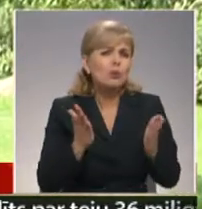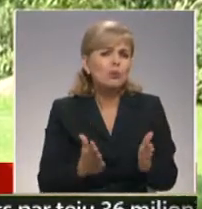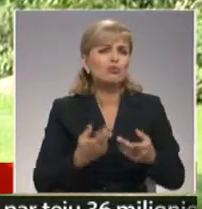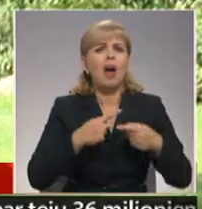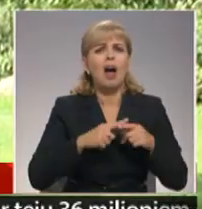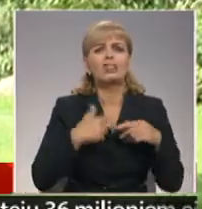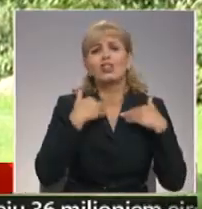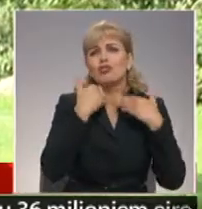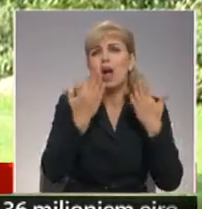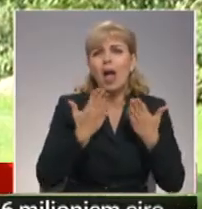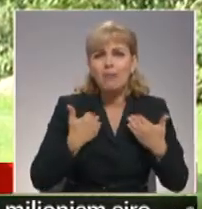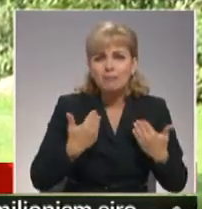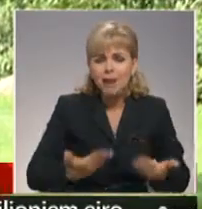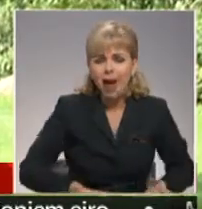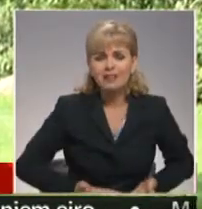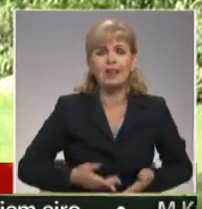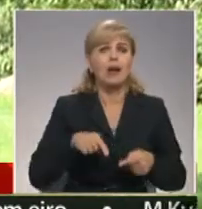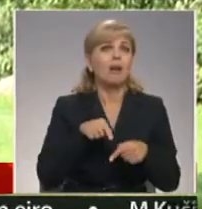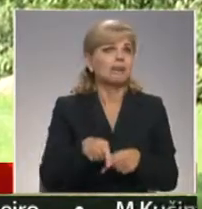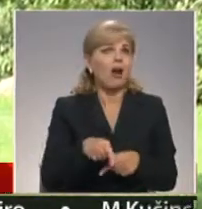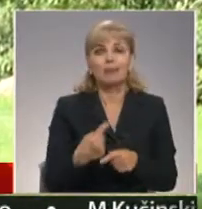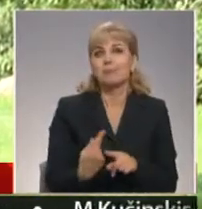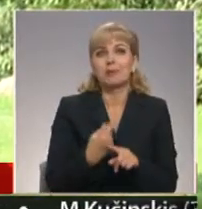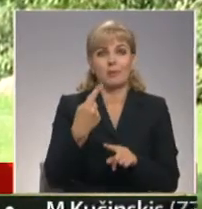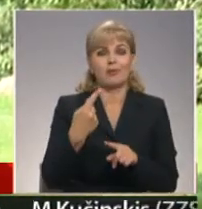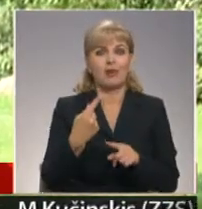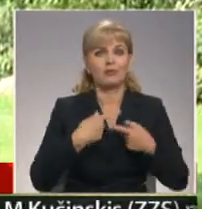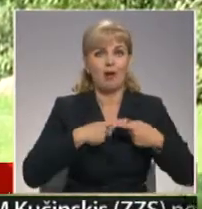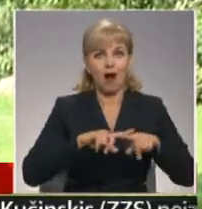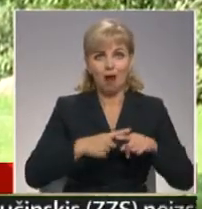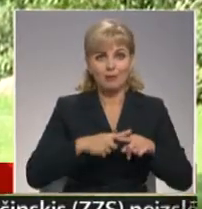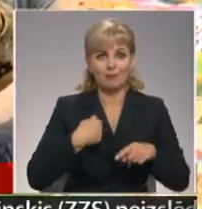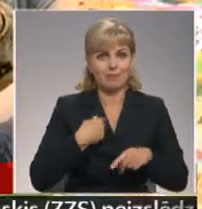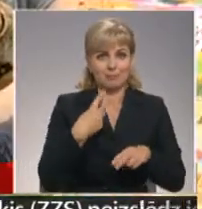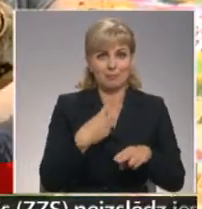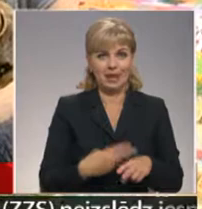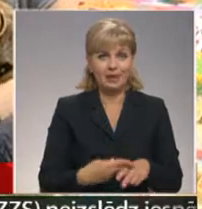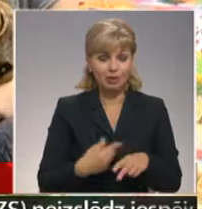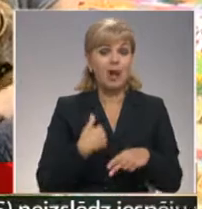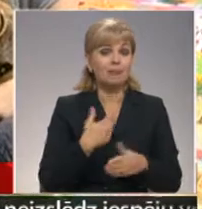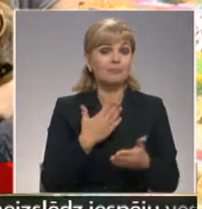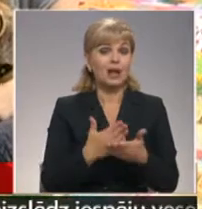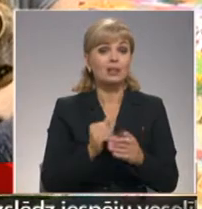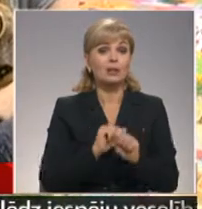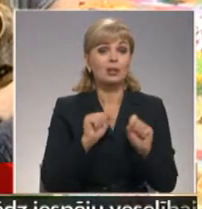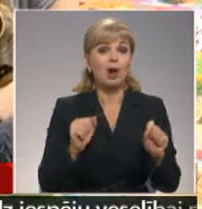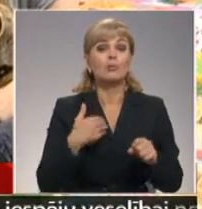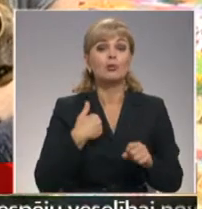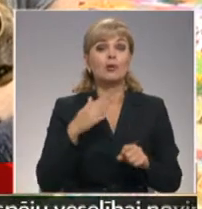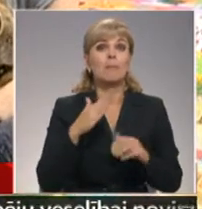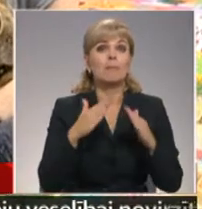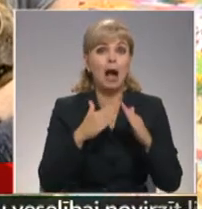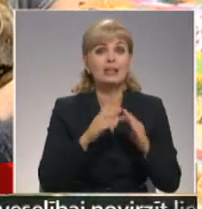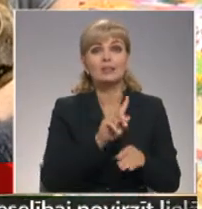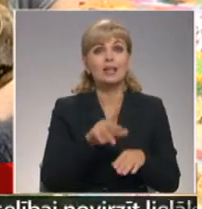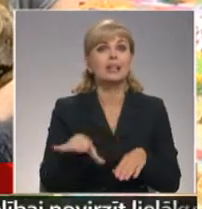dažādi, bet nu šī tāda nu, pirmo reizi man tāds piedāvājums. Esmu droši, ka mūsu mājās noteikti visiem